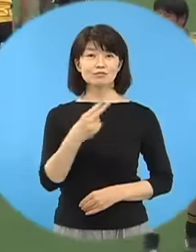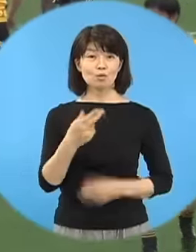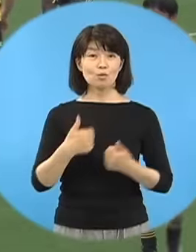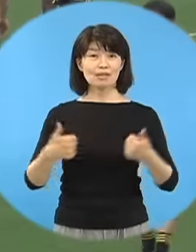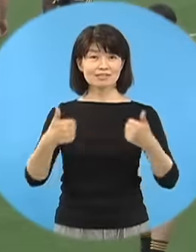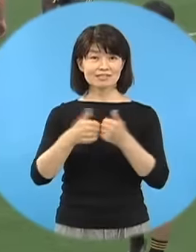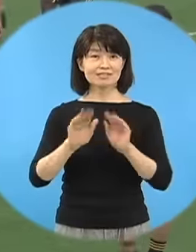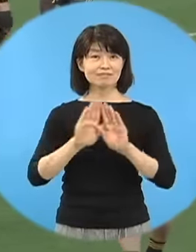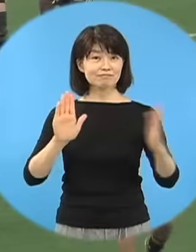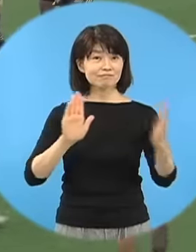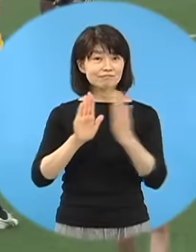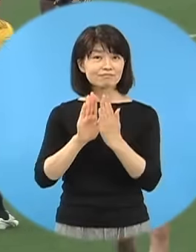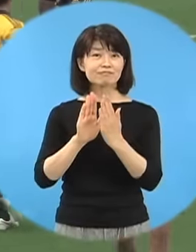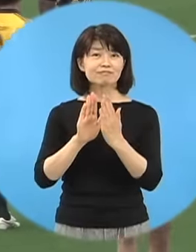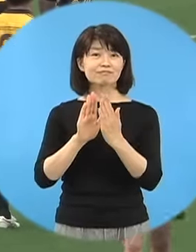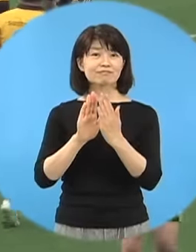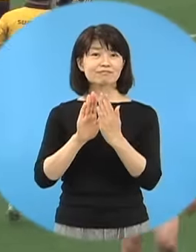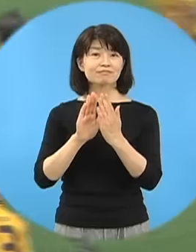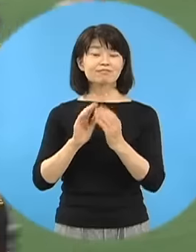もう間もなく始まり